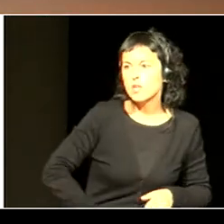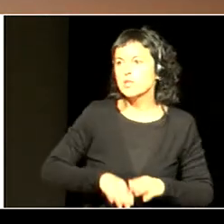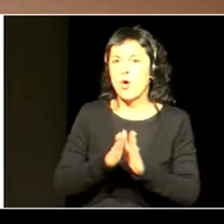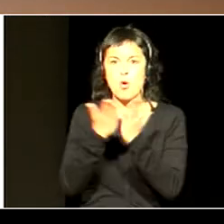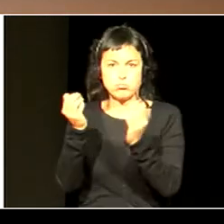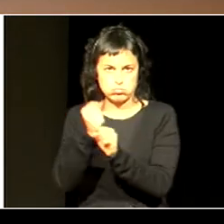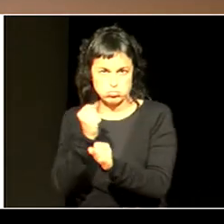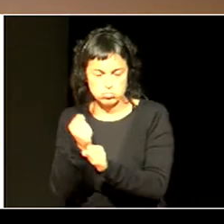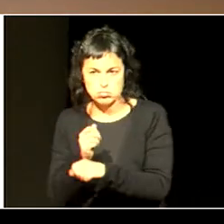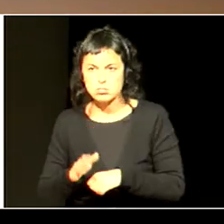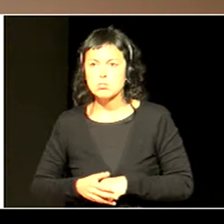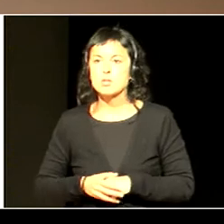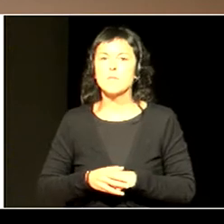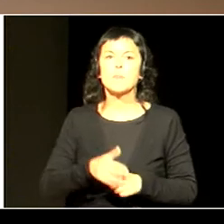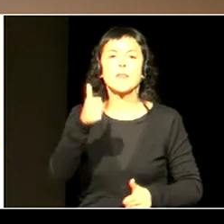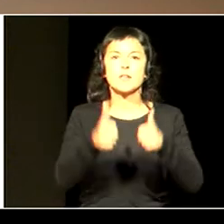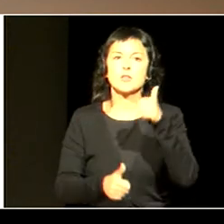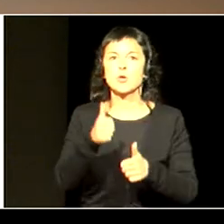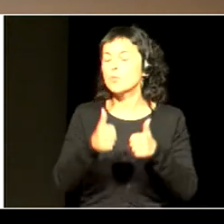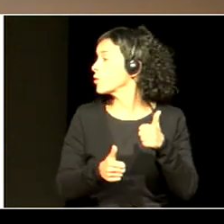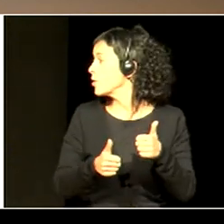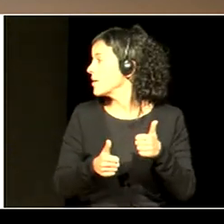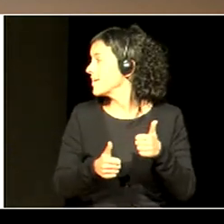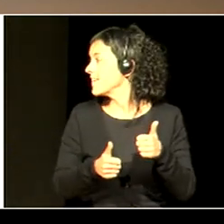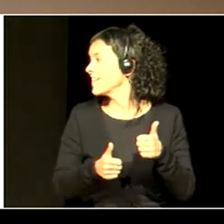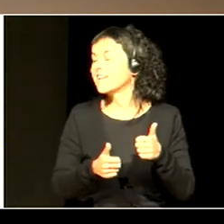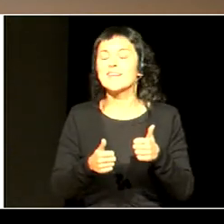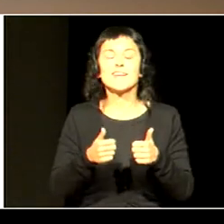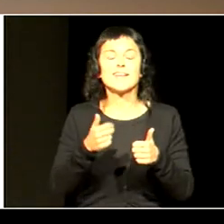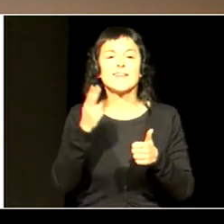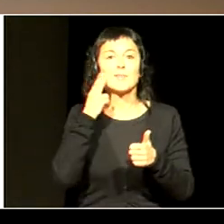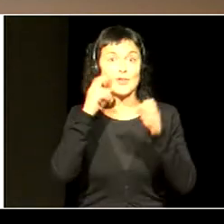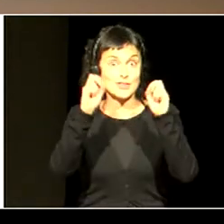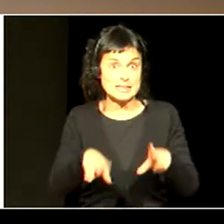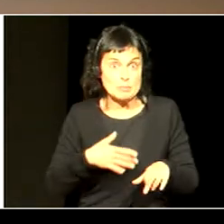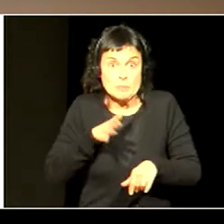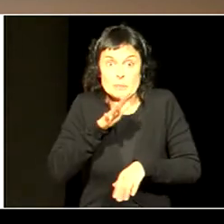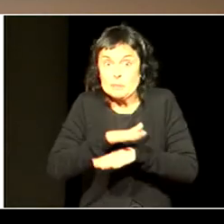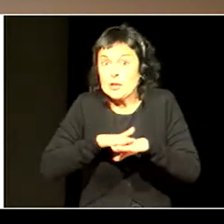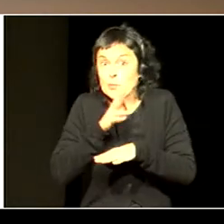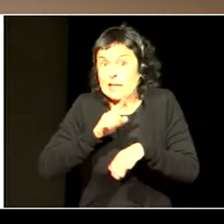didaktikoak, beldur barik lehiak eta creo que ya me estoy pasando de los 3 minutos. Bueno, tailerugariak, barkatu.